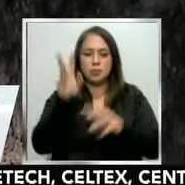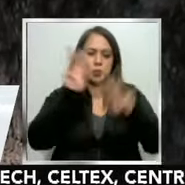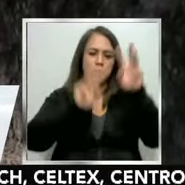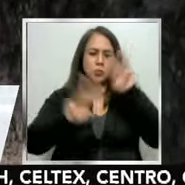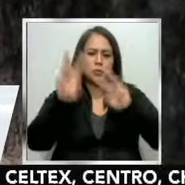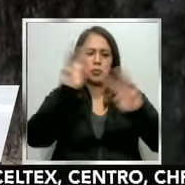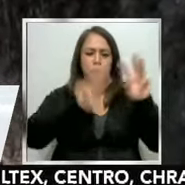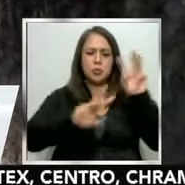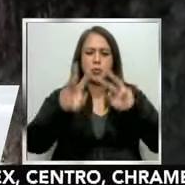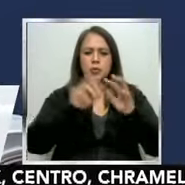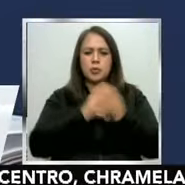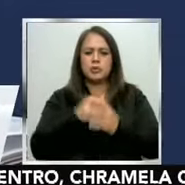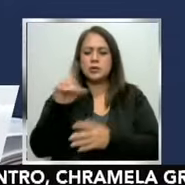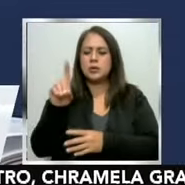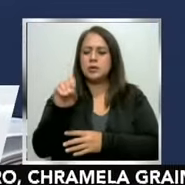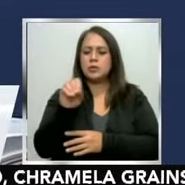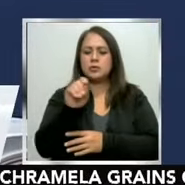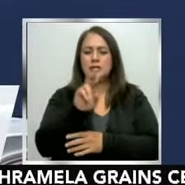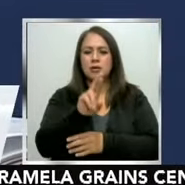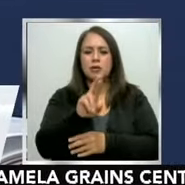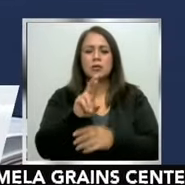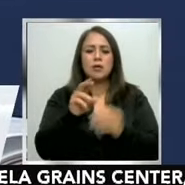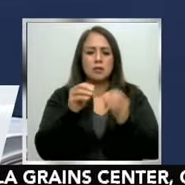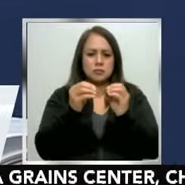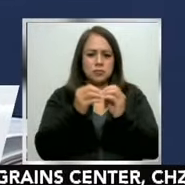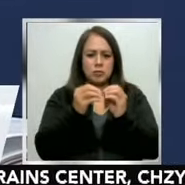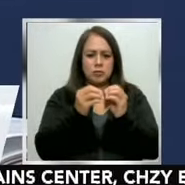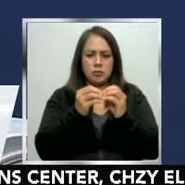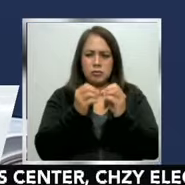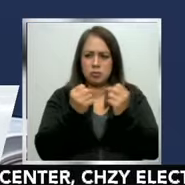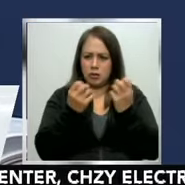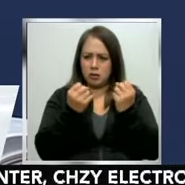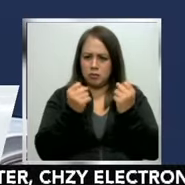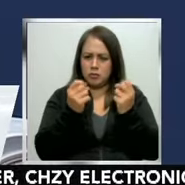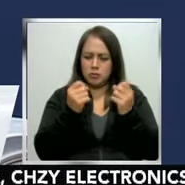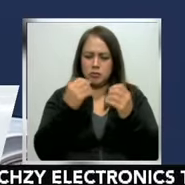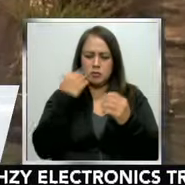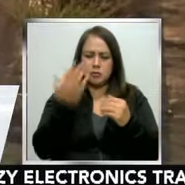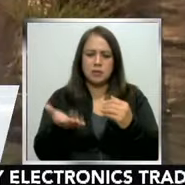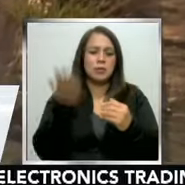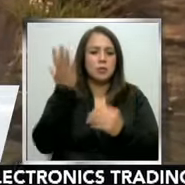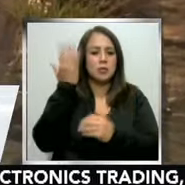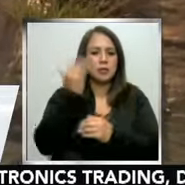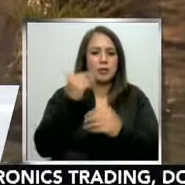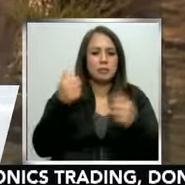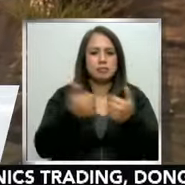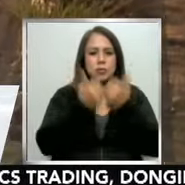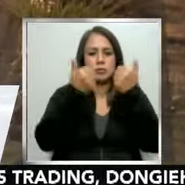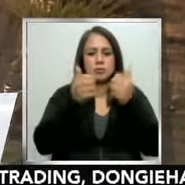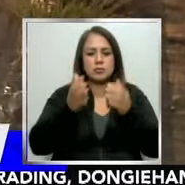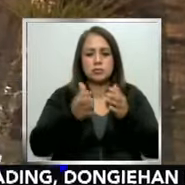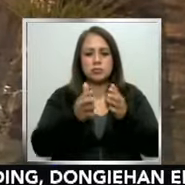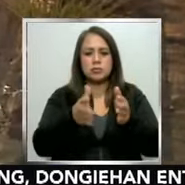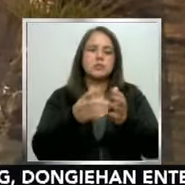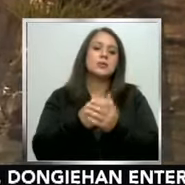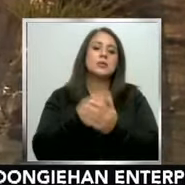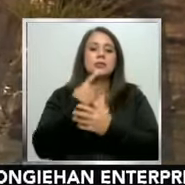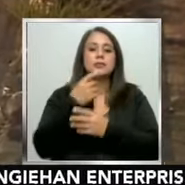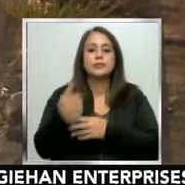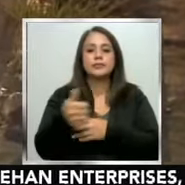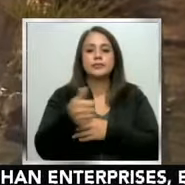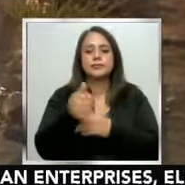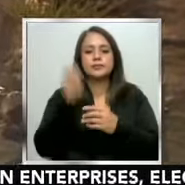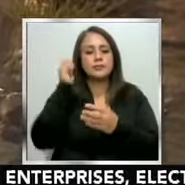o DOTR sa tumataas na bilang ng mga namamatay sa mga aksidente sa kalsada. Ayon kay Transportation Secretary Jaime